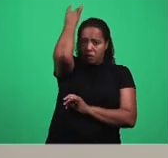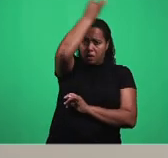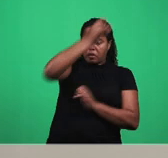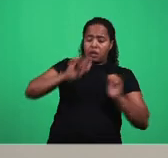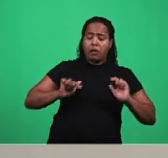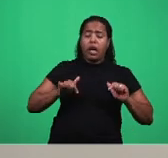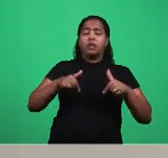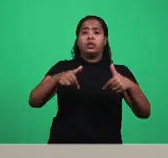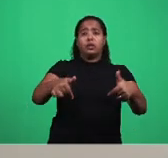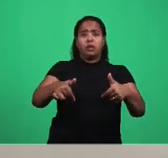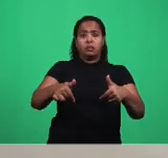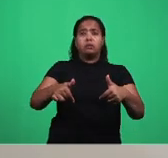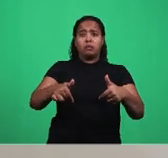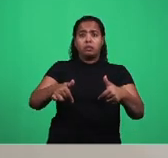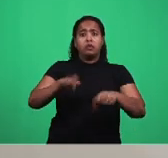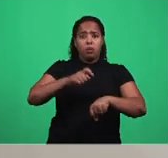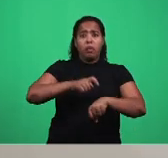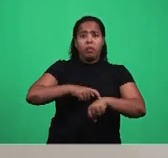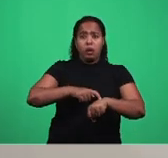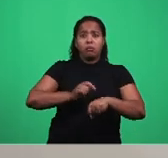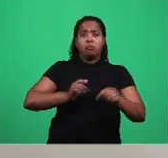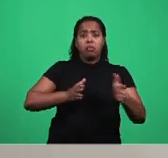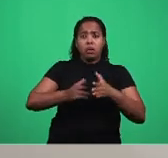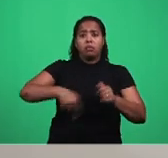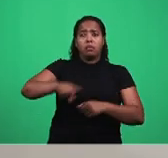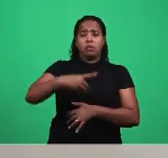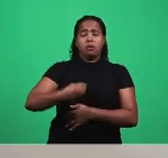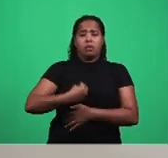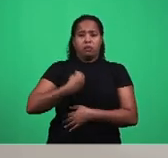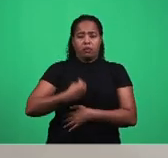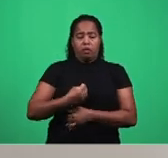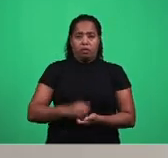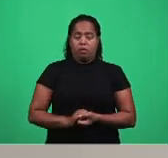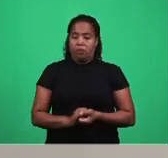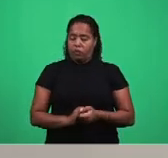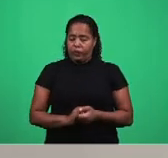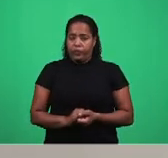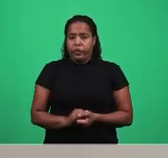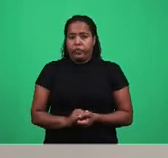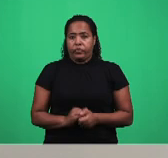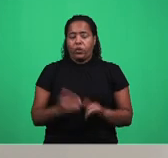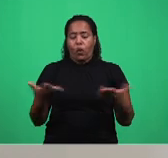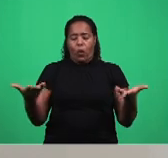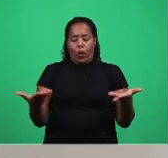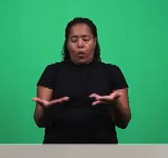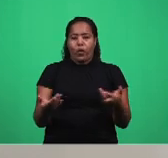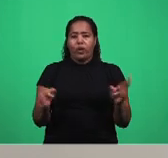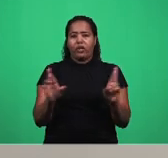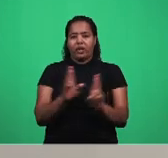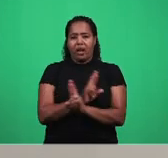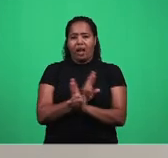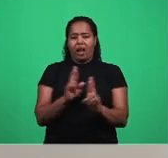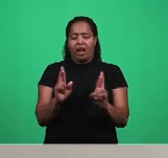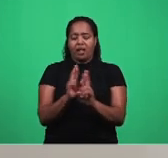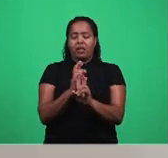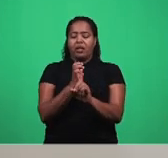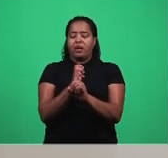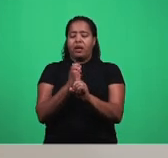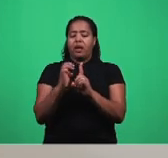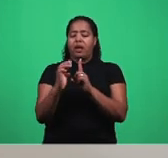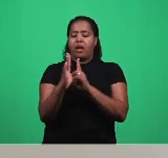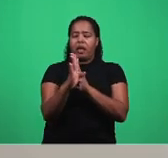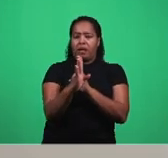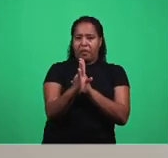sœurs, aujourd'hui, nous avons ici, par rapport à l'EBD, par rapport à l'école biblique dominicale,